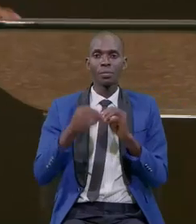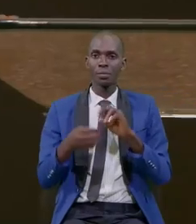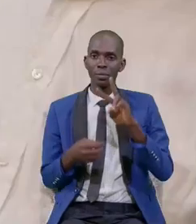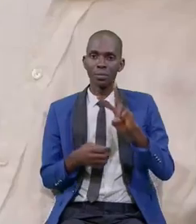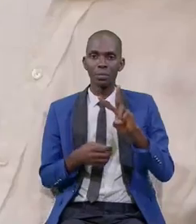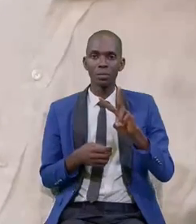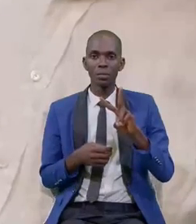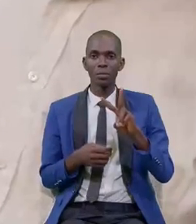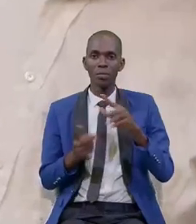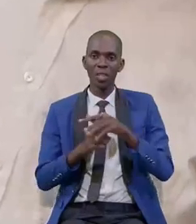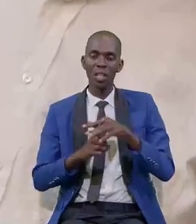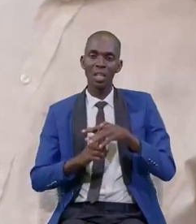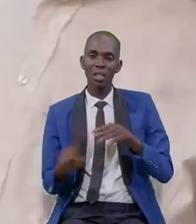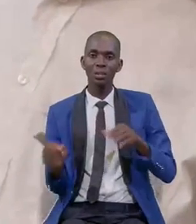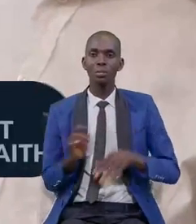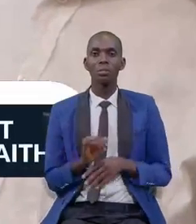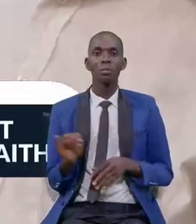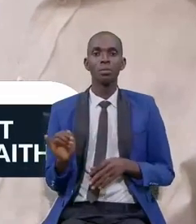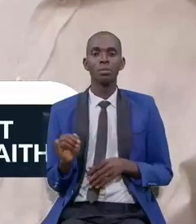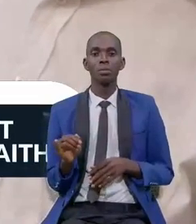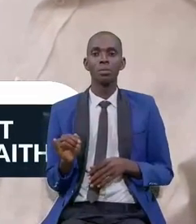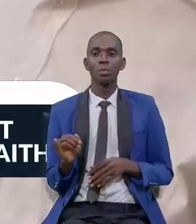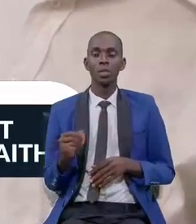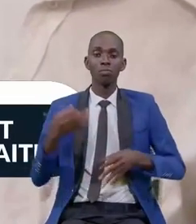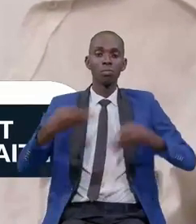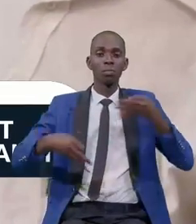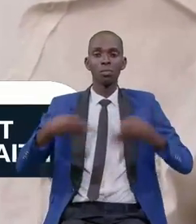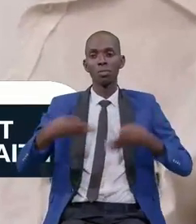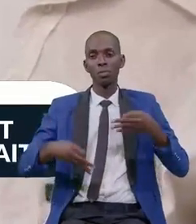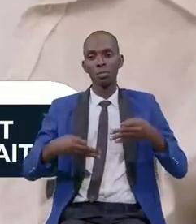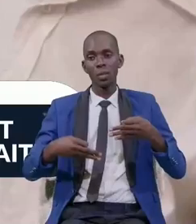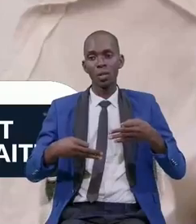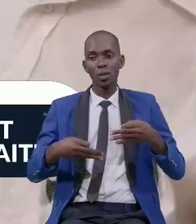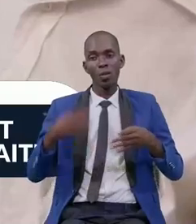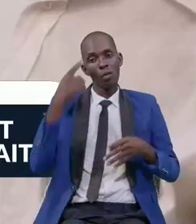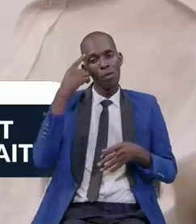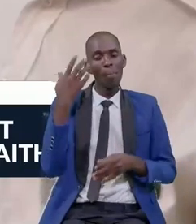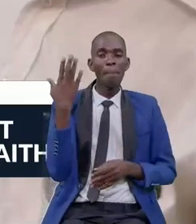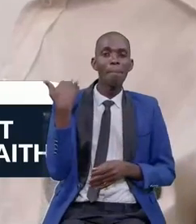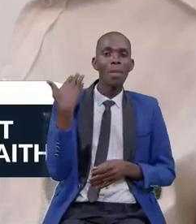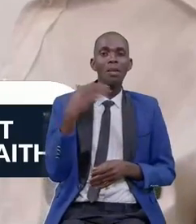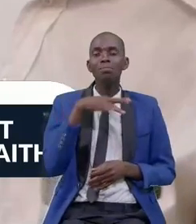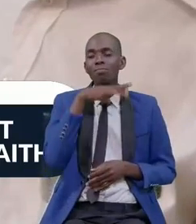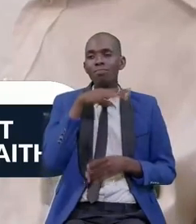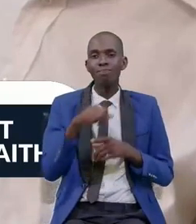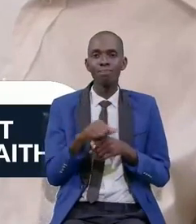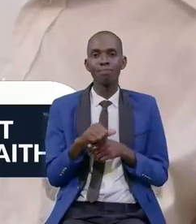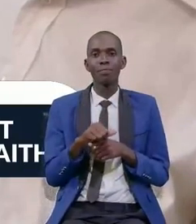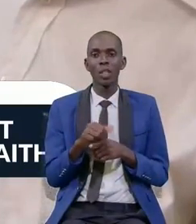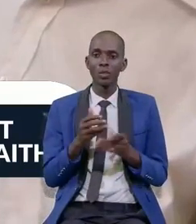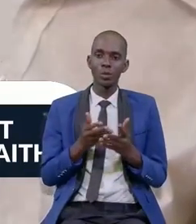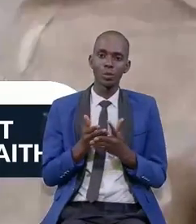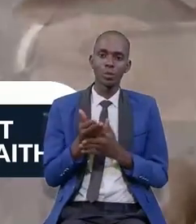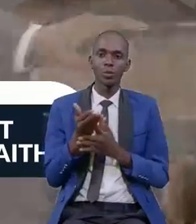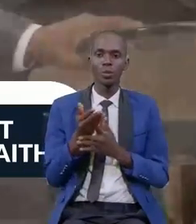Nous allons au deuxième point, c'est échapper à la condamnation de la corruption passée